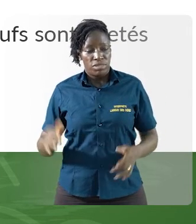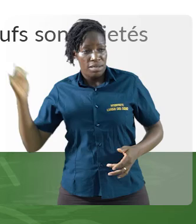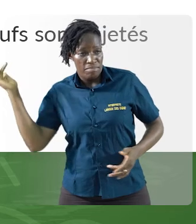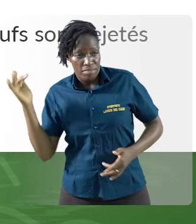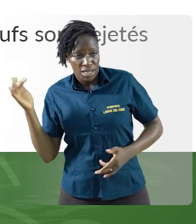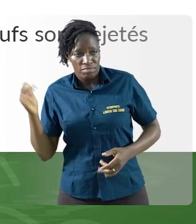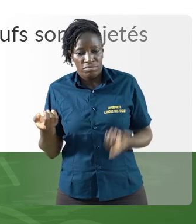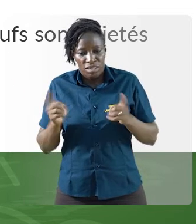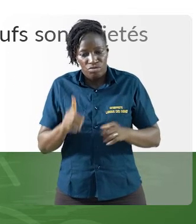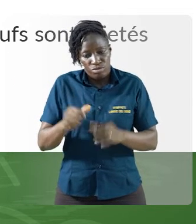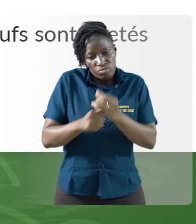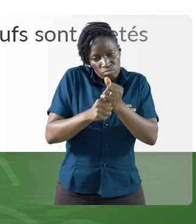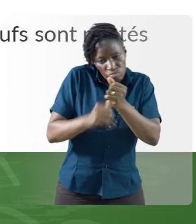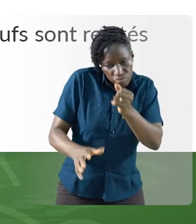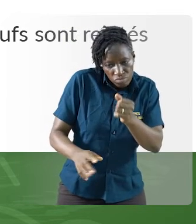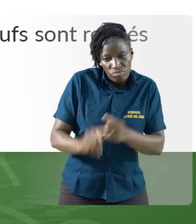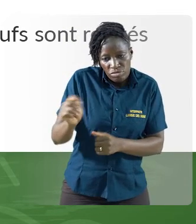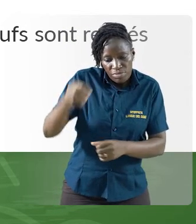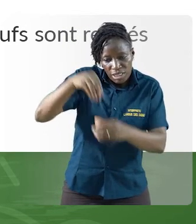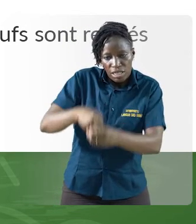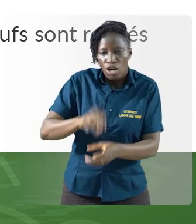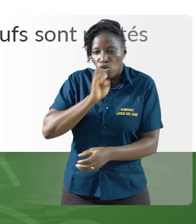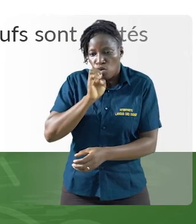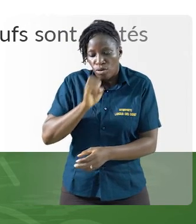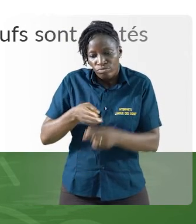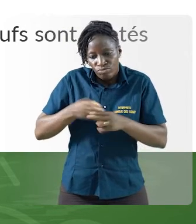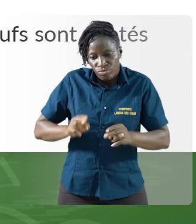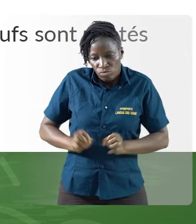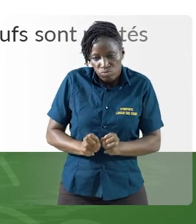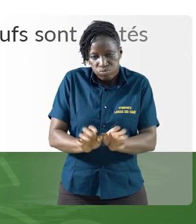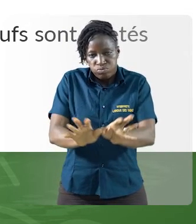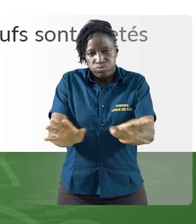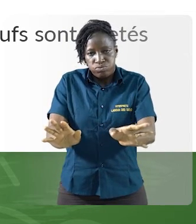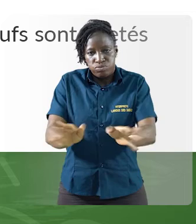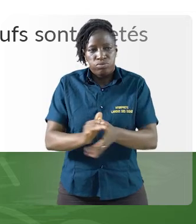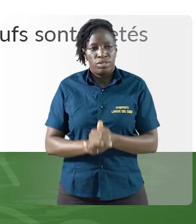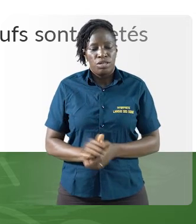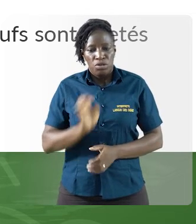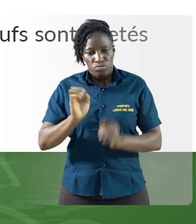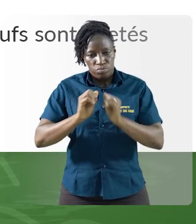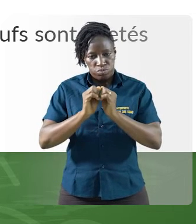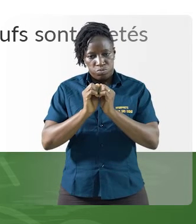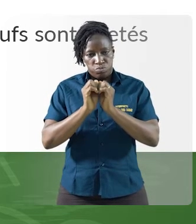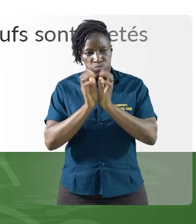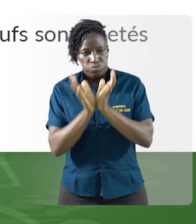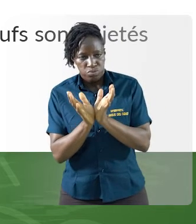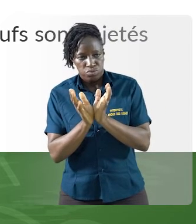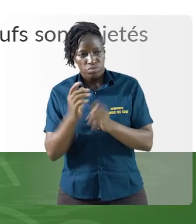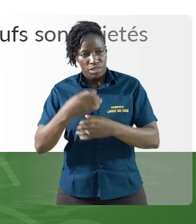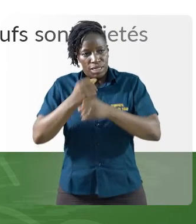l'eau. Une fois dans l'eau, les œufs éclosent pour donner des miracidiums.